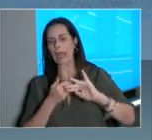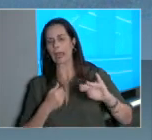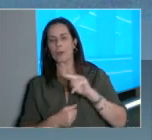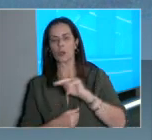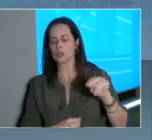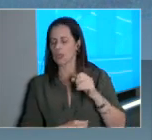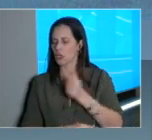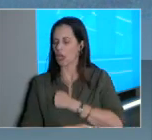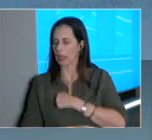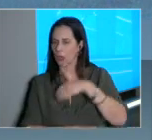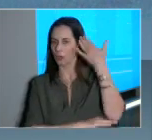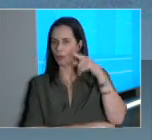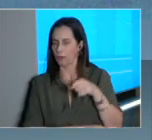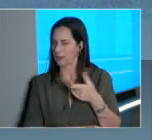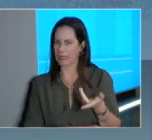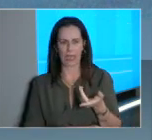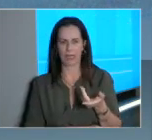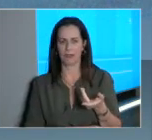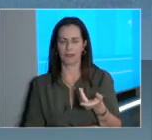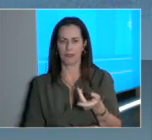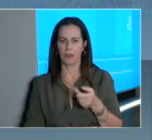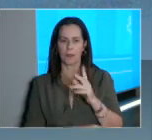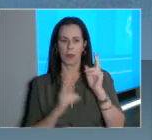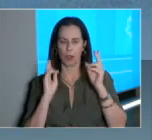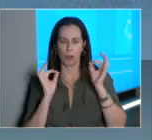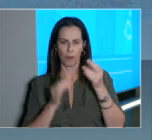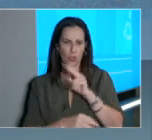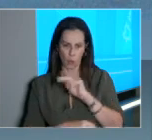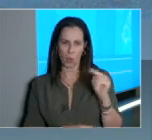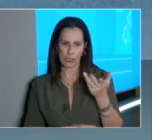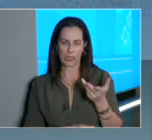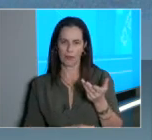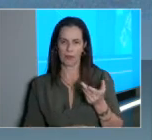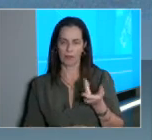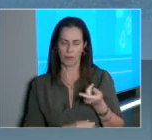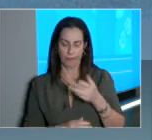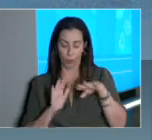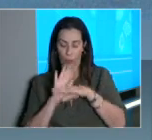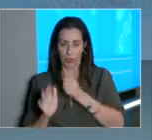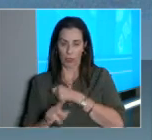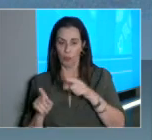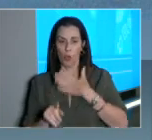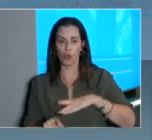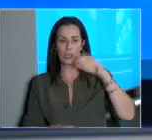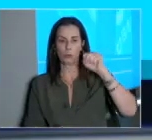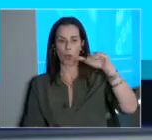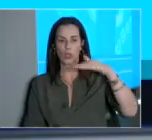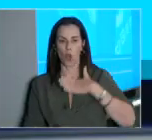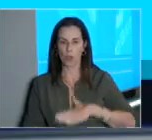מהנושא הזה של דת ומדינה, ובוודאי... בנושאי מדינת הלכה, כמו שאומר סמוטריץ'. בוא